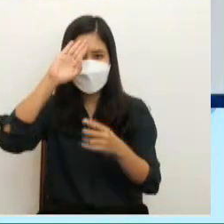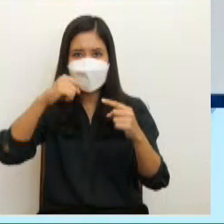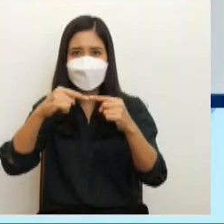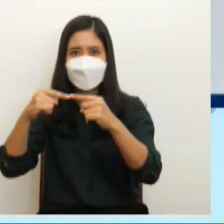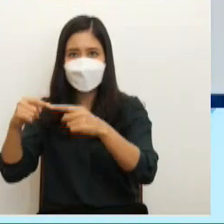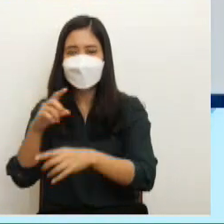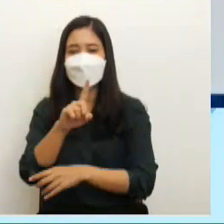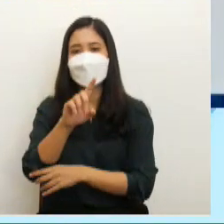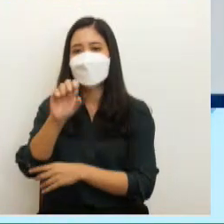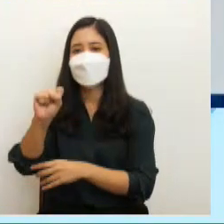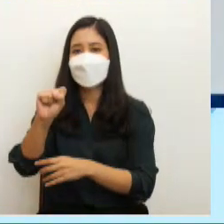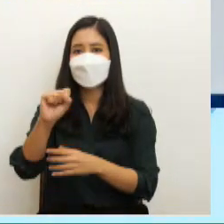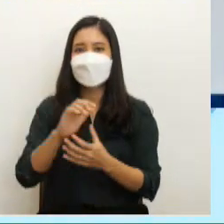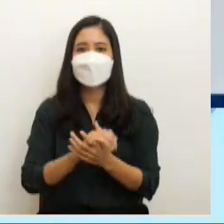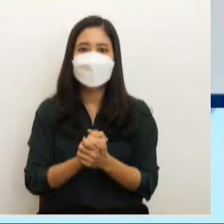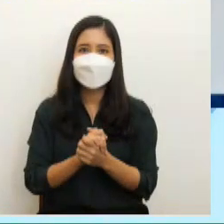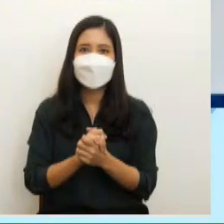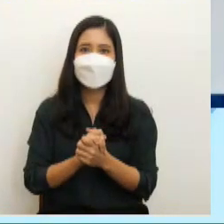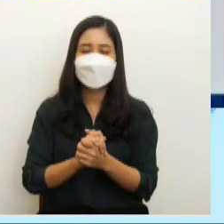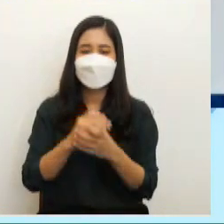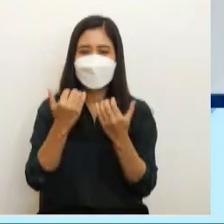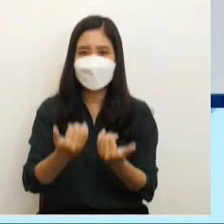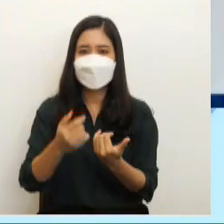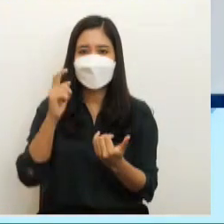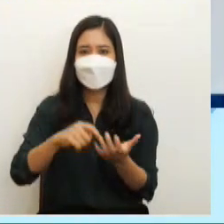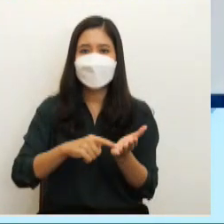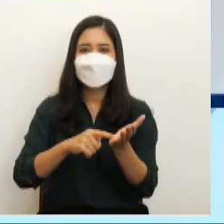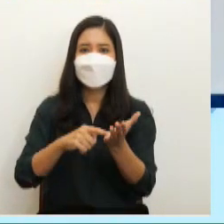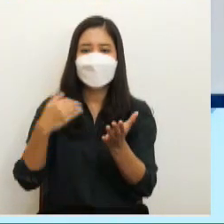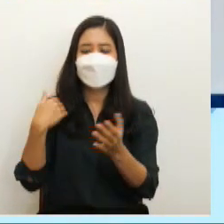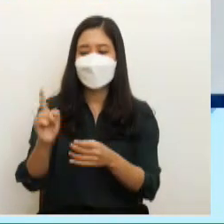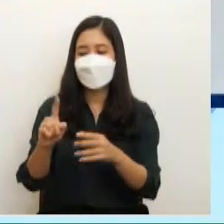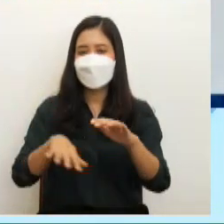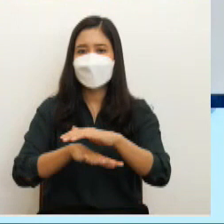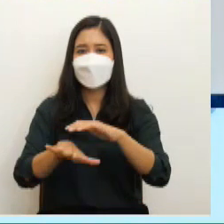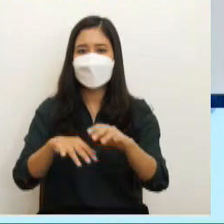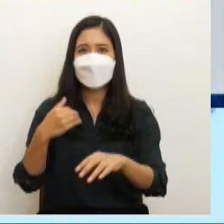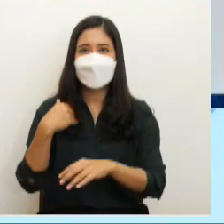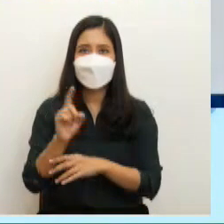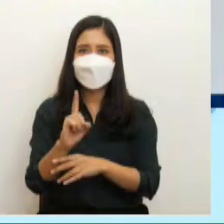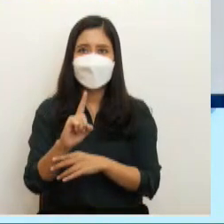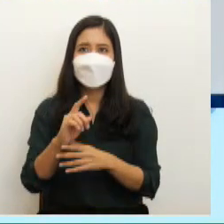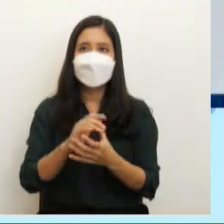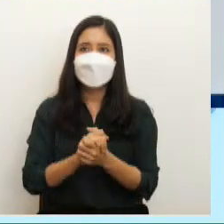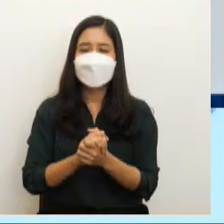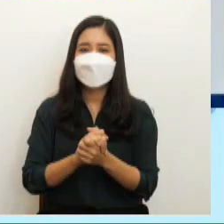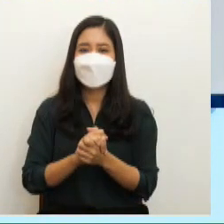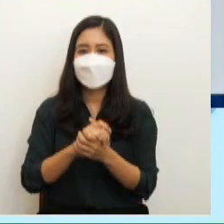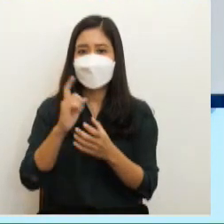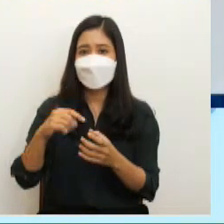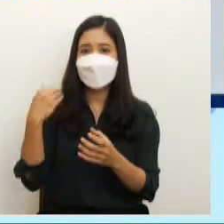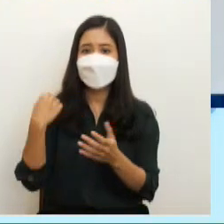ทีนี้หลักฐานที่เราจำเป็นจะต้องไปยื่นเรื่องมีอะไรบ้างนะครับอันแรกนะครับเราจะต้องมีคำร้องนะครับซึ่งคำร้อง